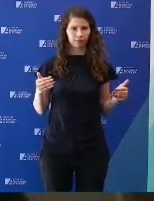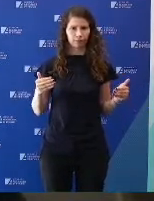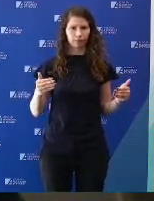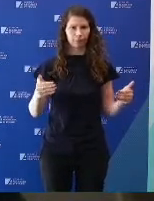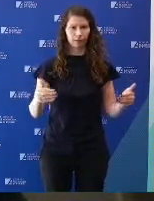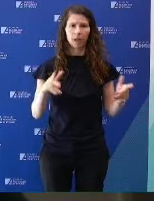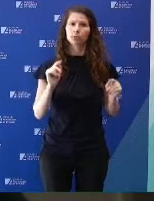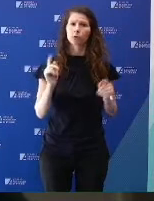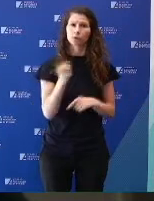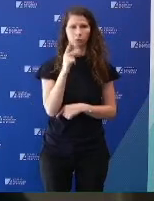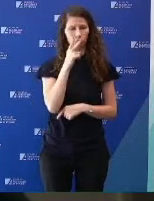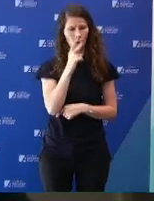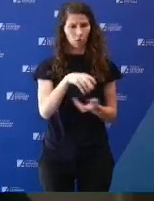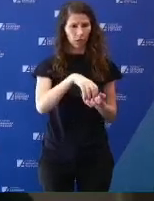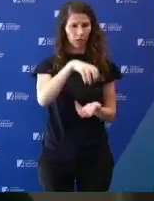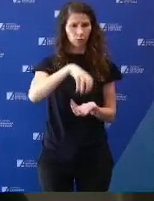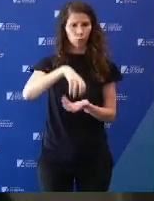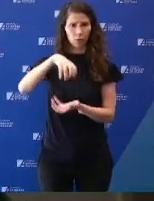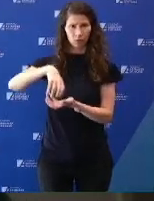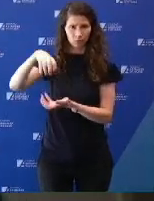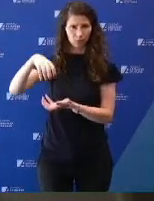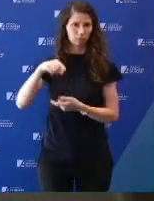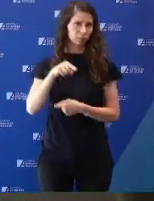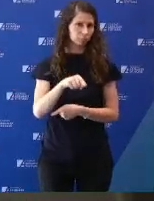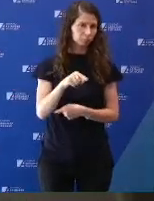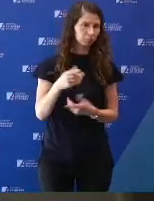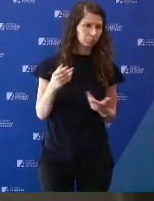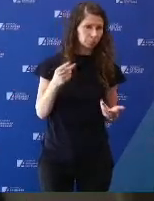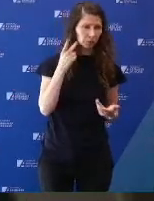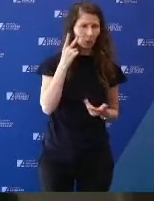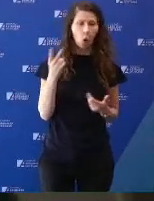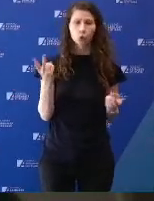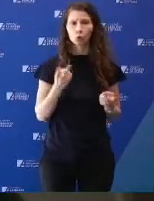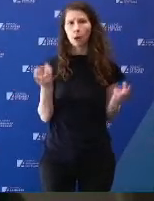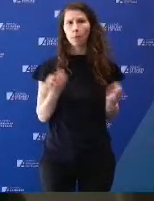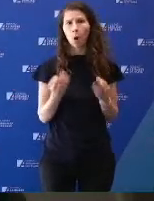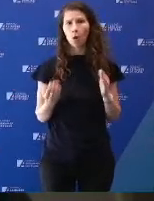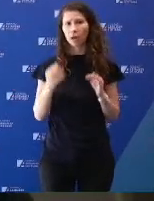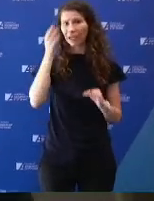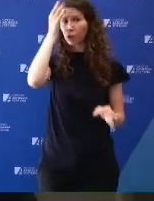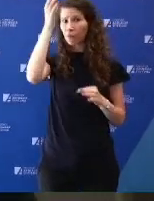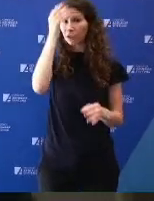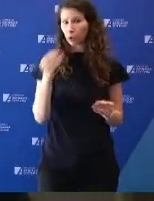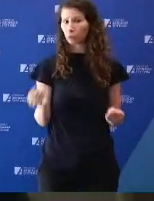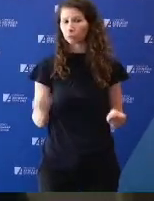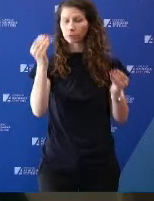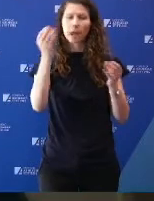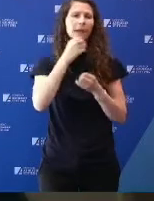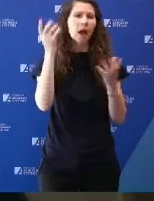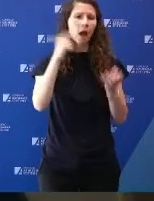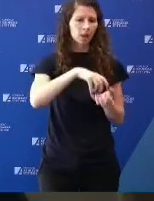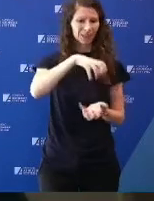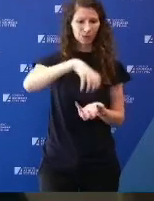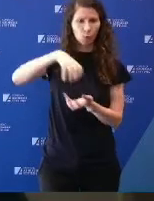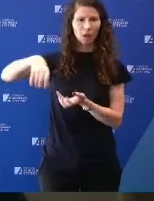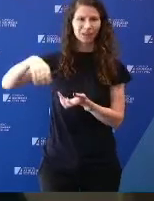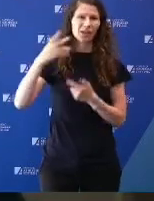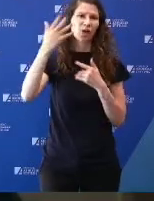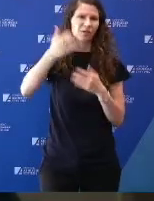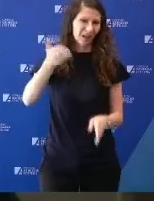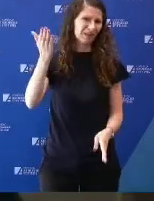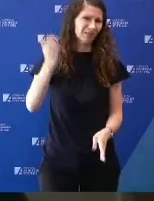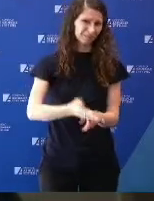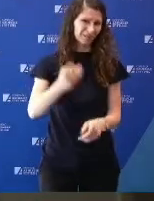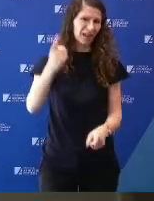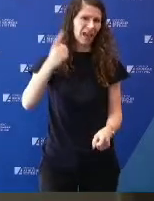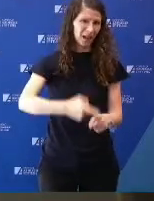bestimmte Ressourcen nutzen können und wo wir vielleicht dann wiederum Innovationen brauchen, um bestimmte natürliche Ressourcen, die aber endlich sind, zum Schluss auch noch weiter verwenden